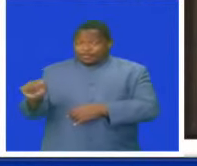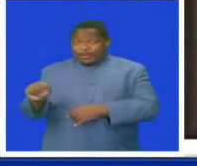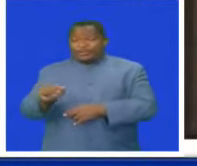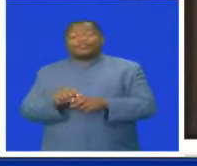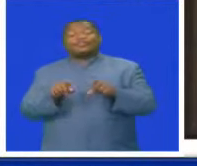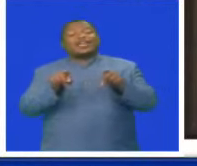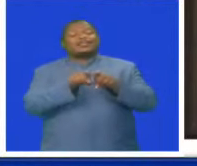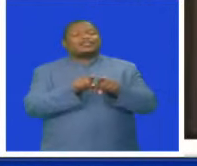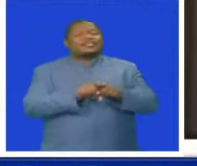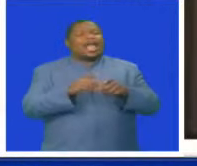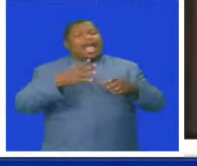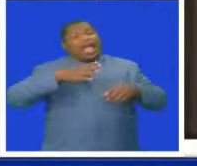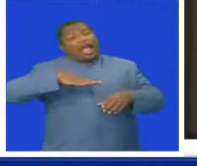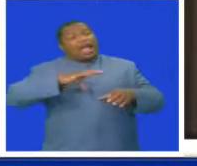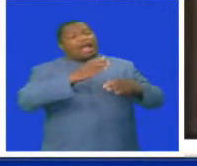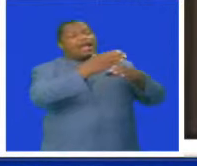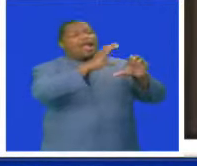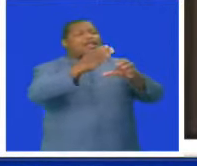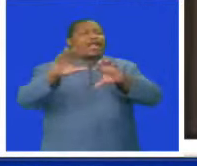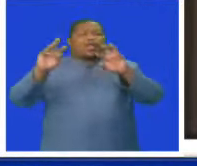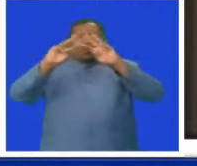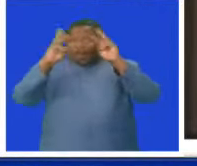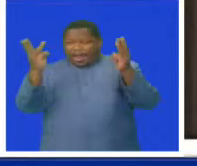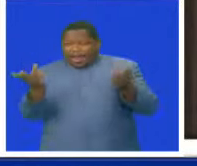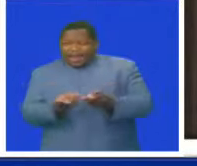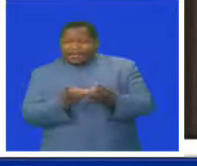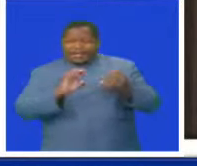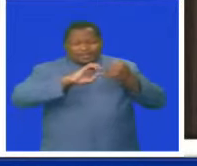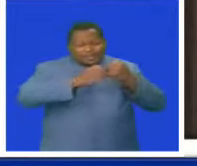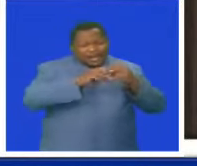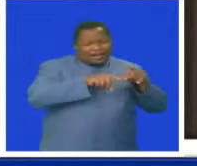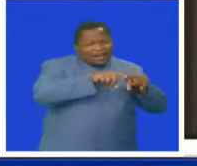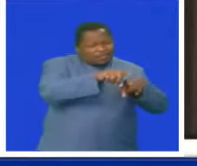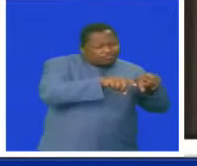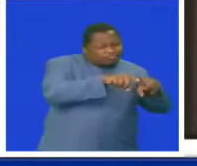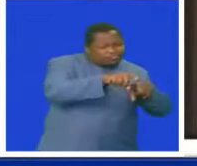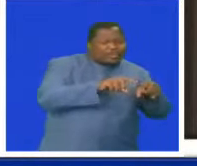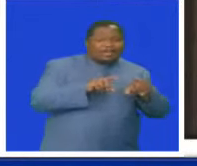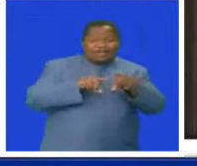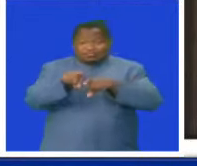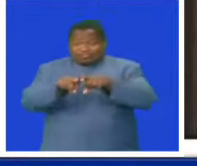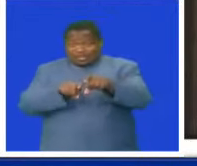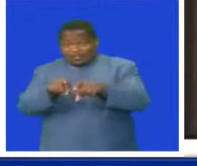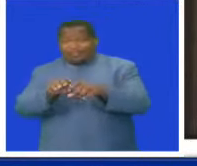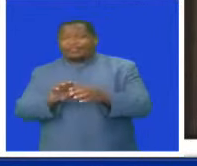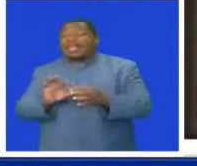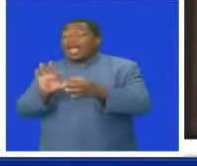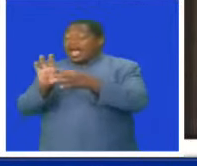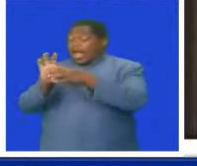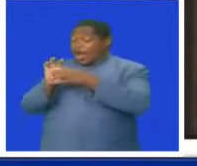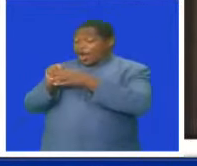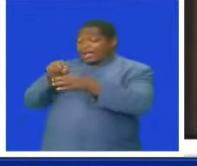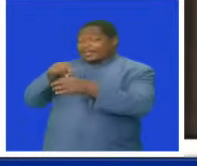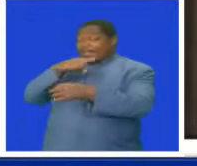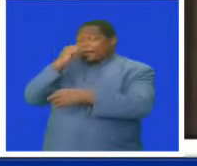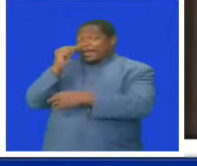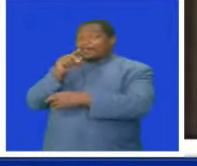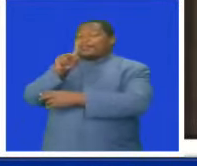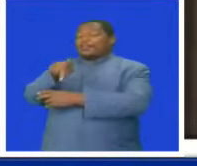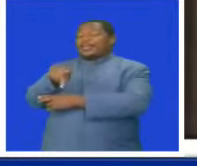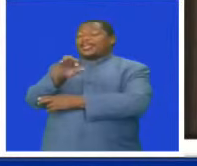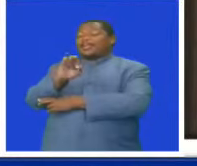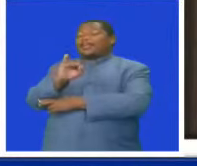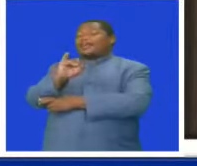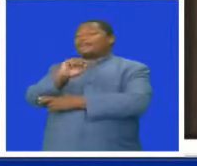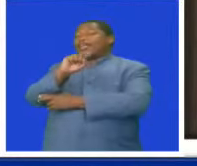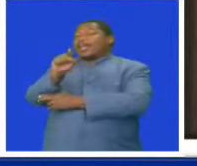groups ikhona nala eSouth Africa baka Pfizer nabo bayiphathi yalo COVAX bafakile la ivaccine yabo kulo